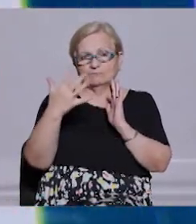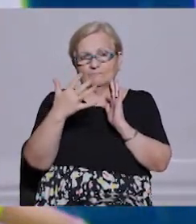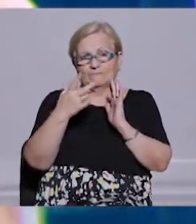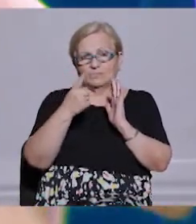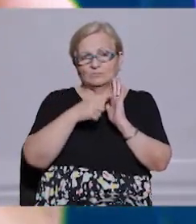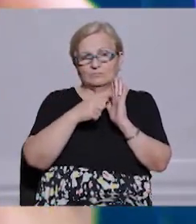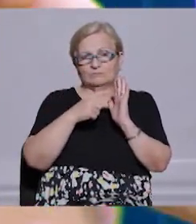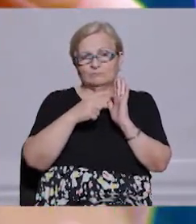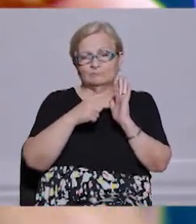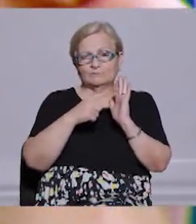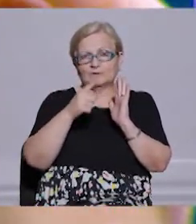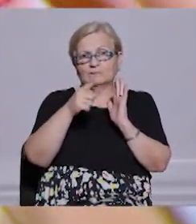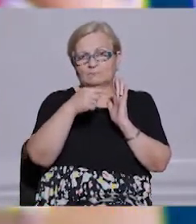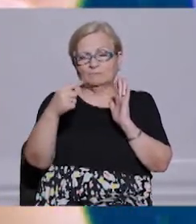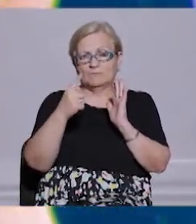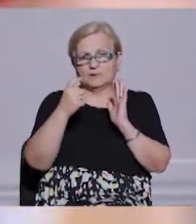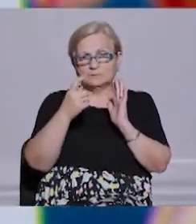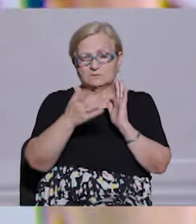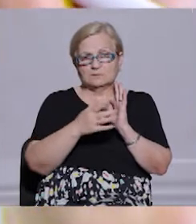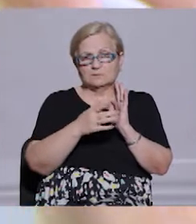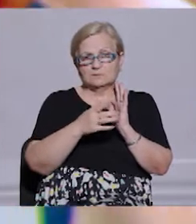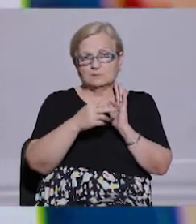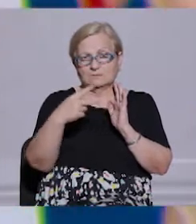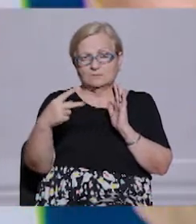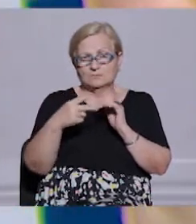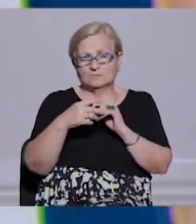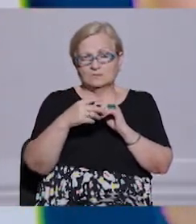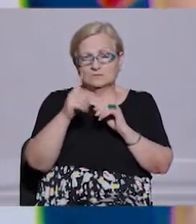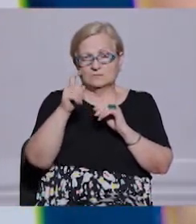16.5 მიასედი, რაც არის